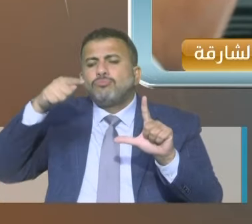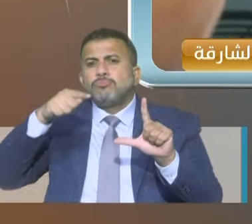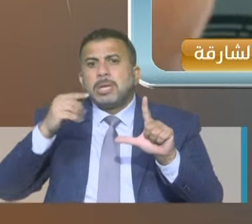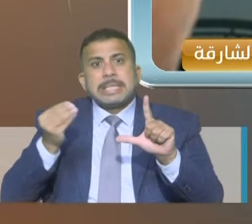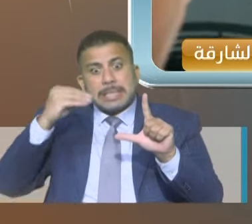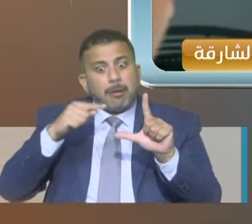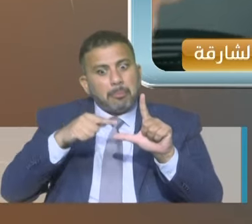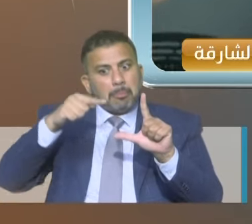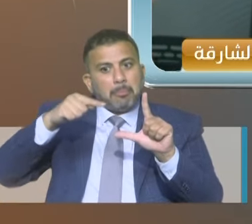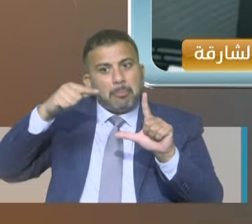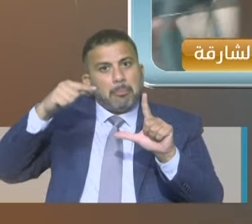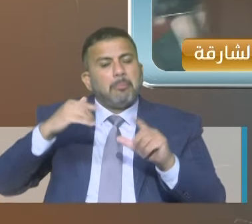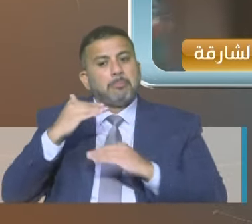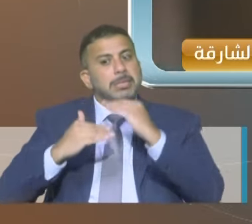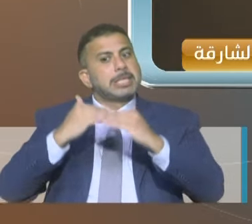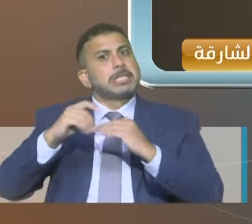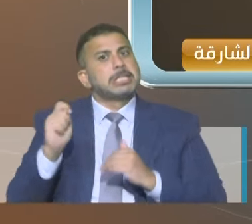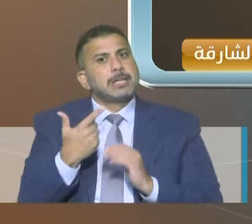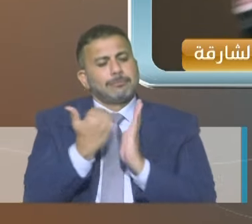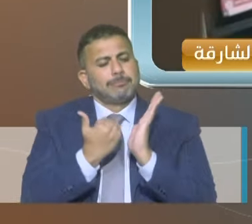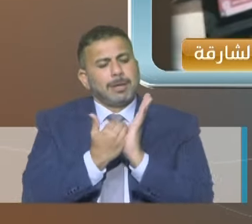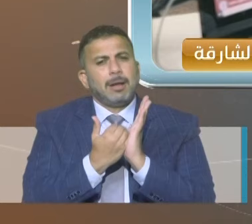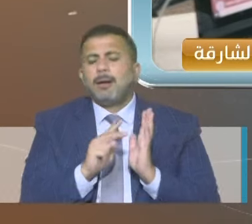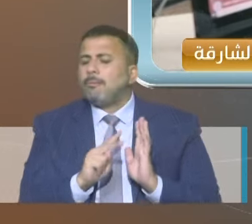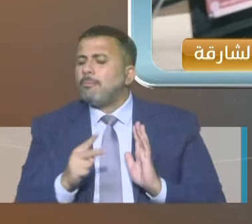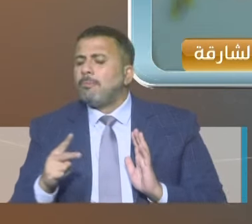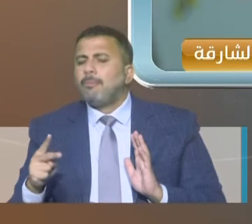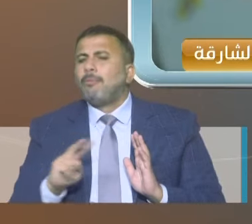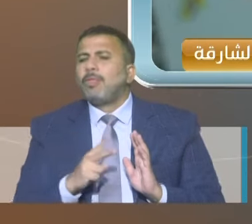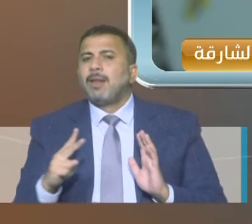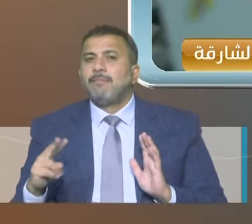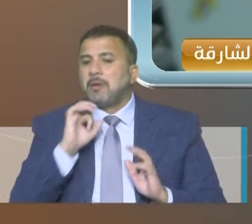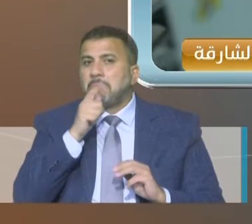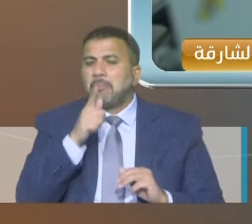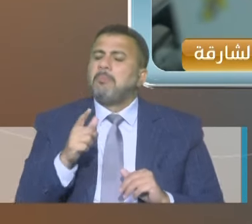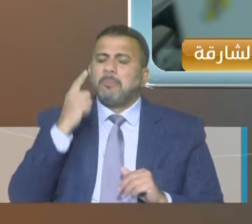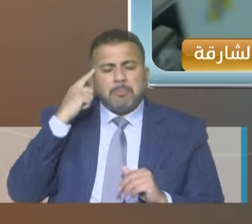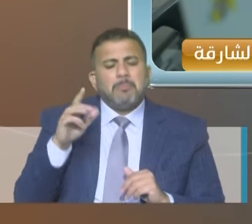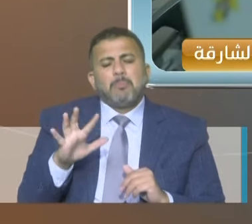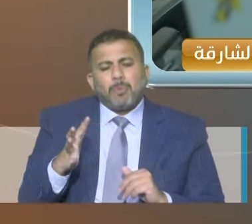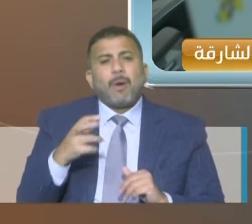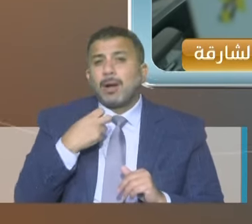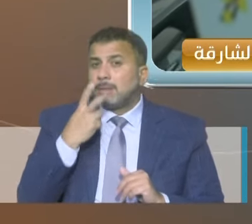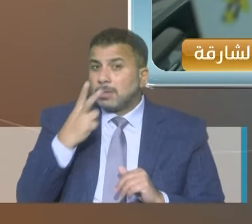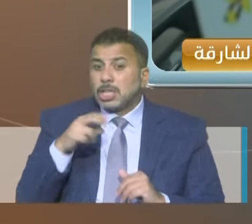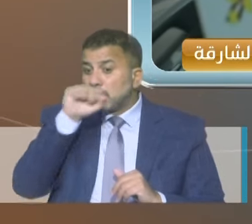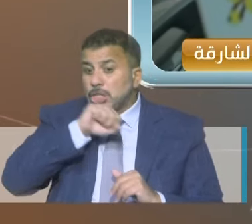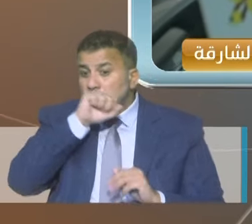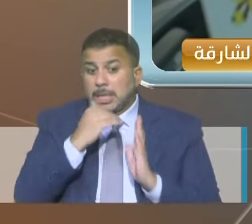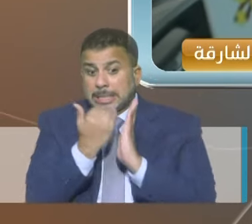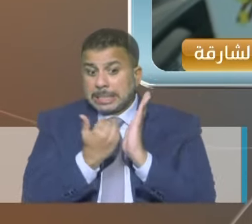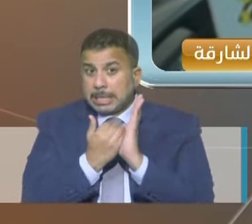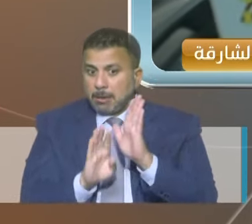في مستهدفات تسريع الأنشطة الاقتصادية بأنواعها. ومن المتوقع أن يواصل الاقتصاد في إمارة الشارقة